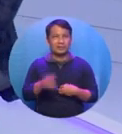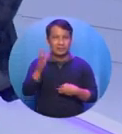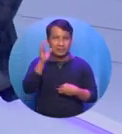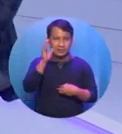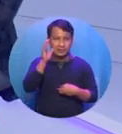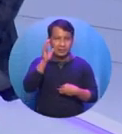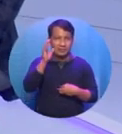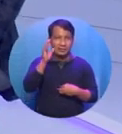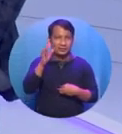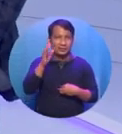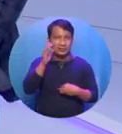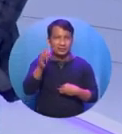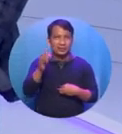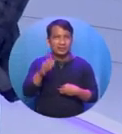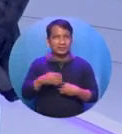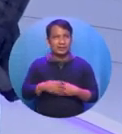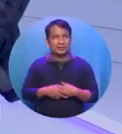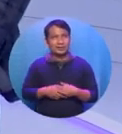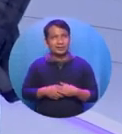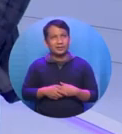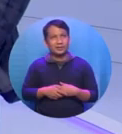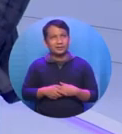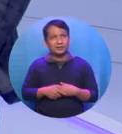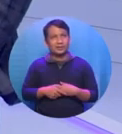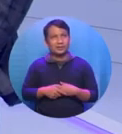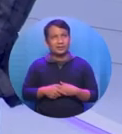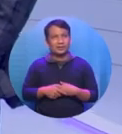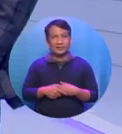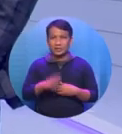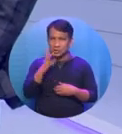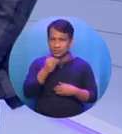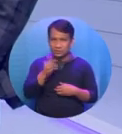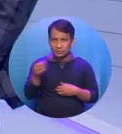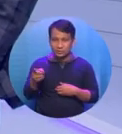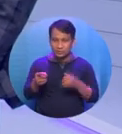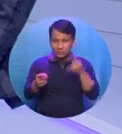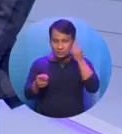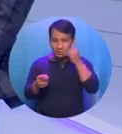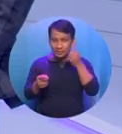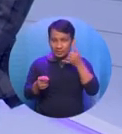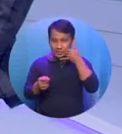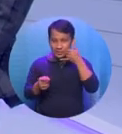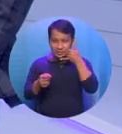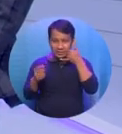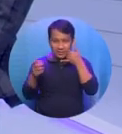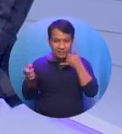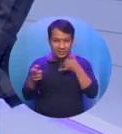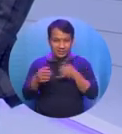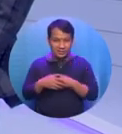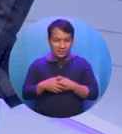Christian. Oh. Alam mo ba kung sino tumatawag sa'yo?